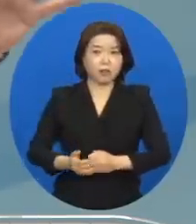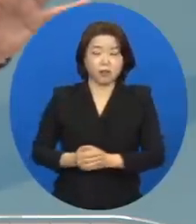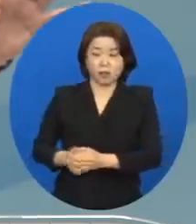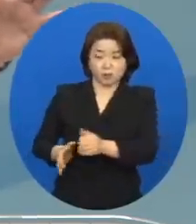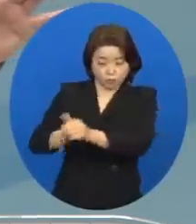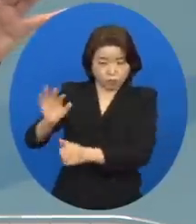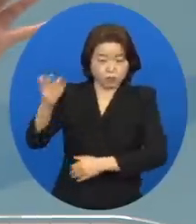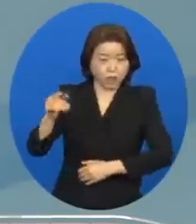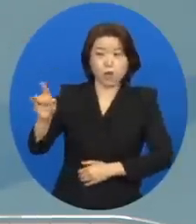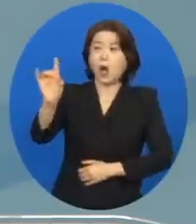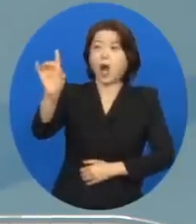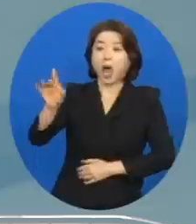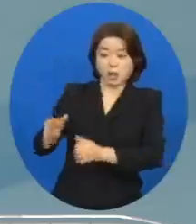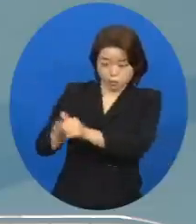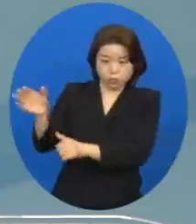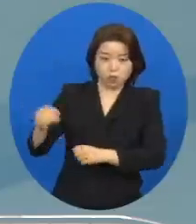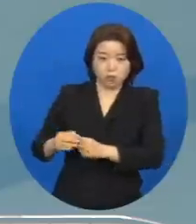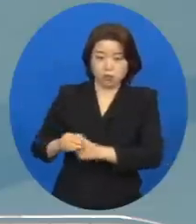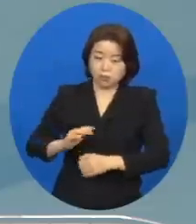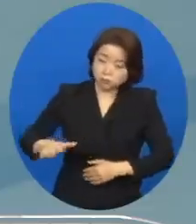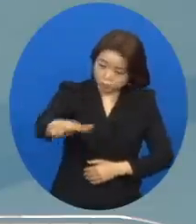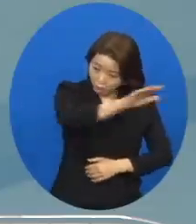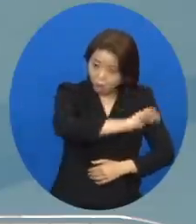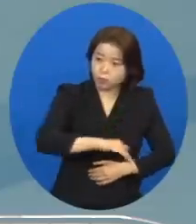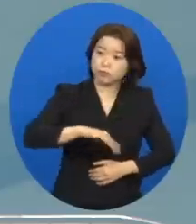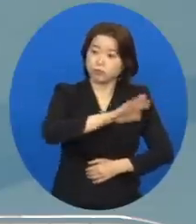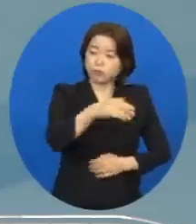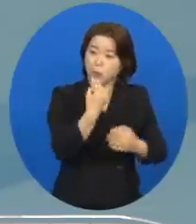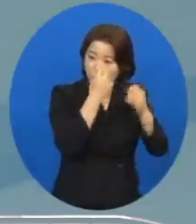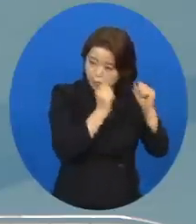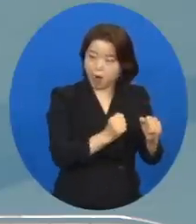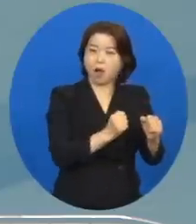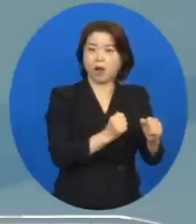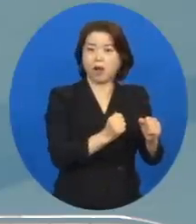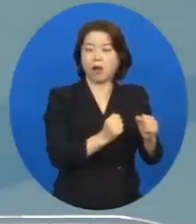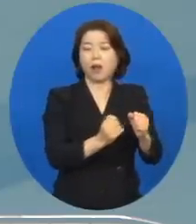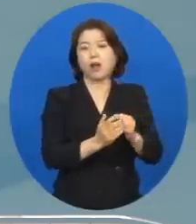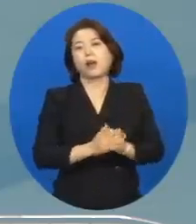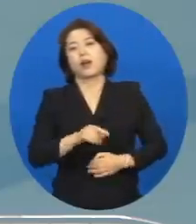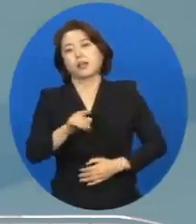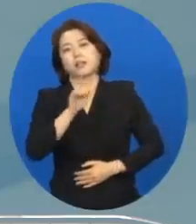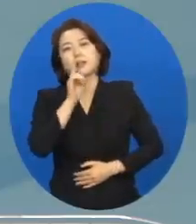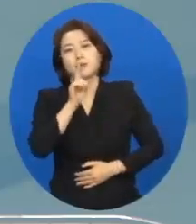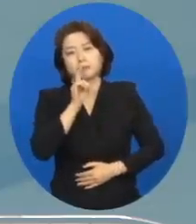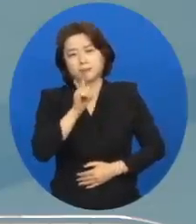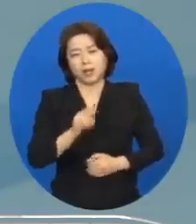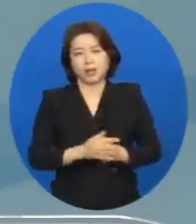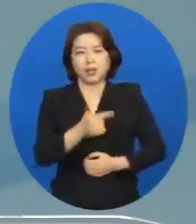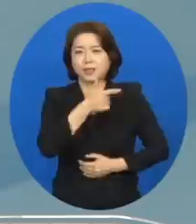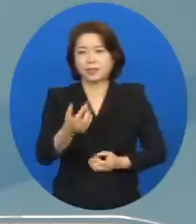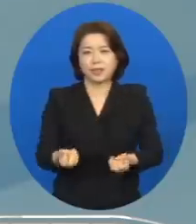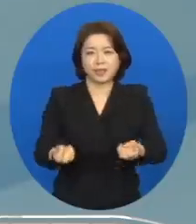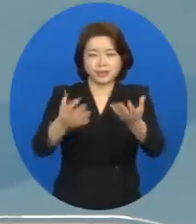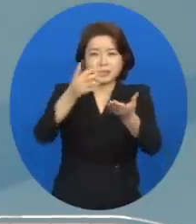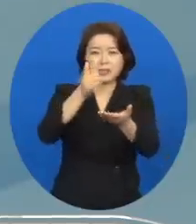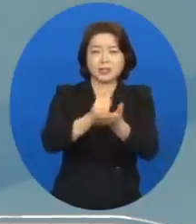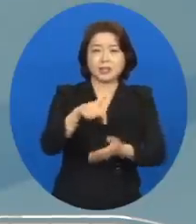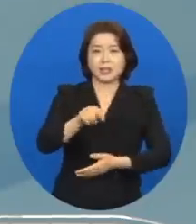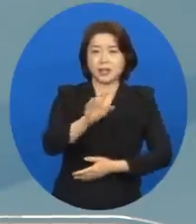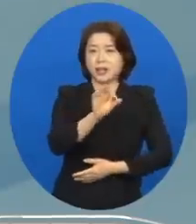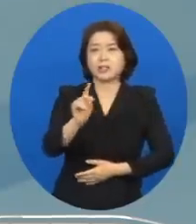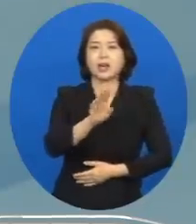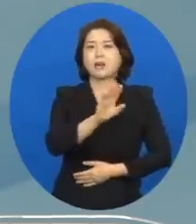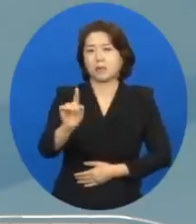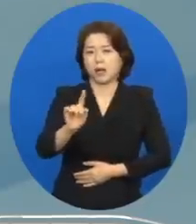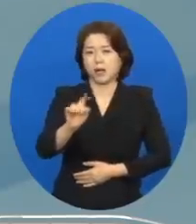죽이면 되잖아. 그러면 우리 모두가 다 사는 거잖아. 즉 이런 말을 대제사장 가야바가 하게